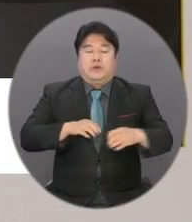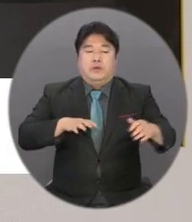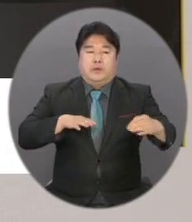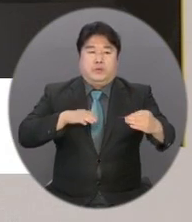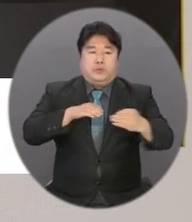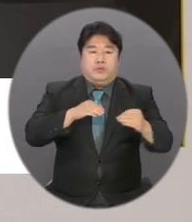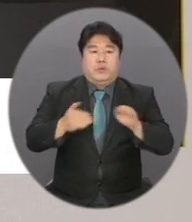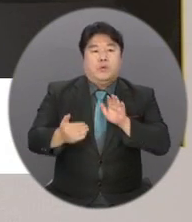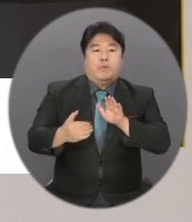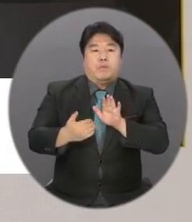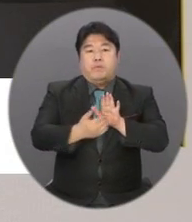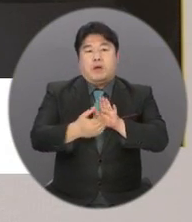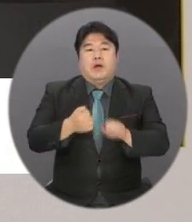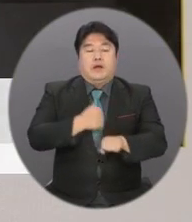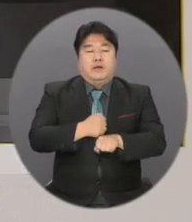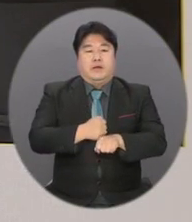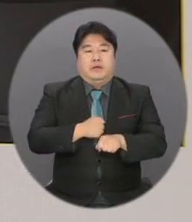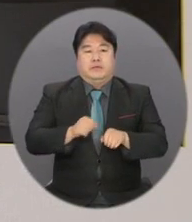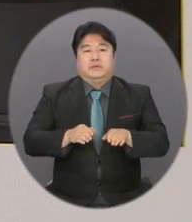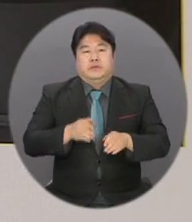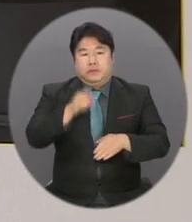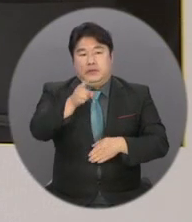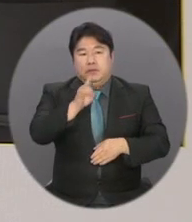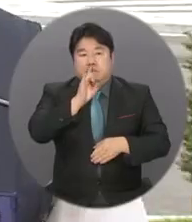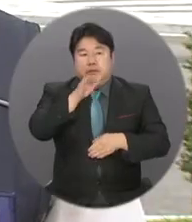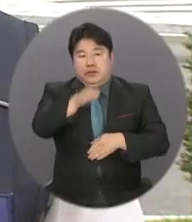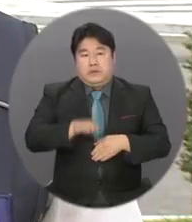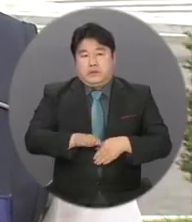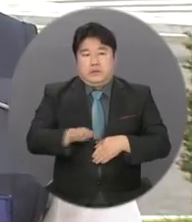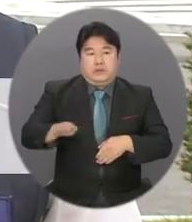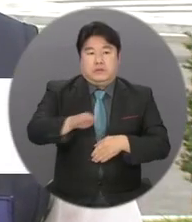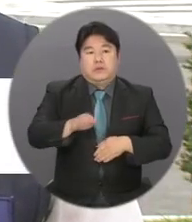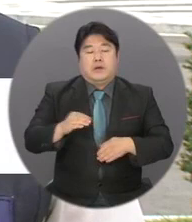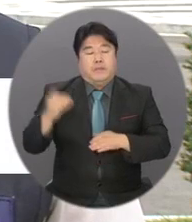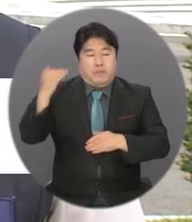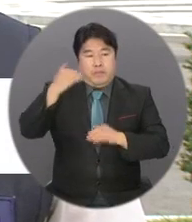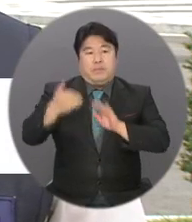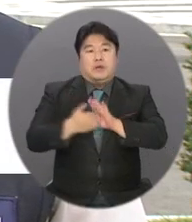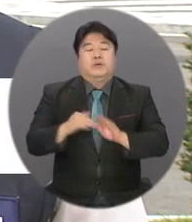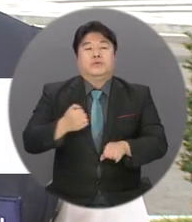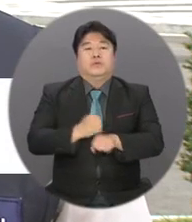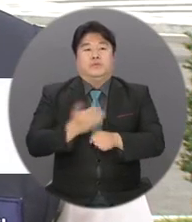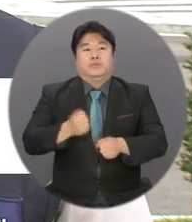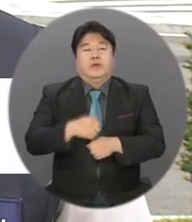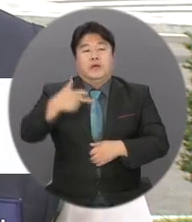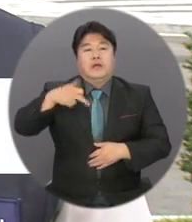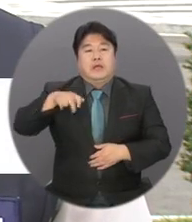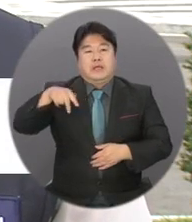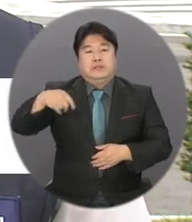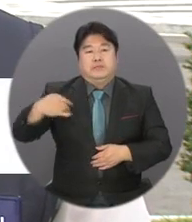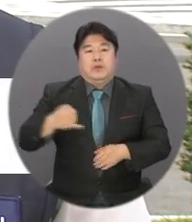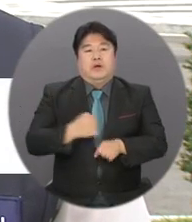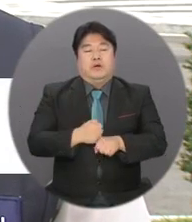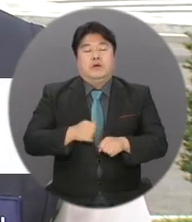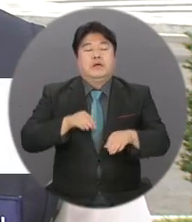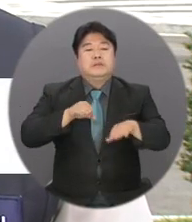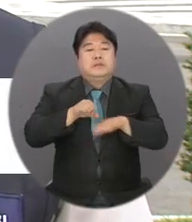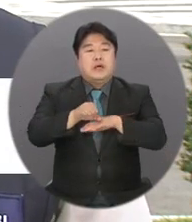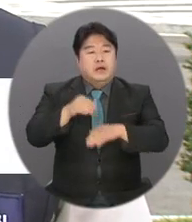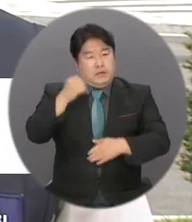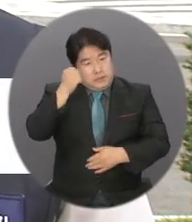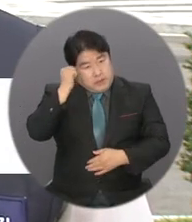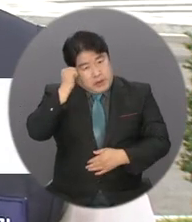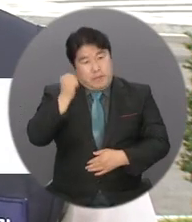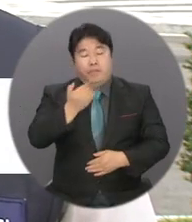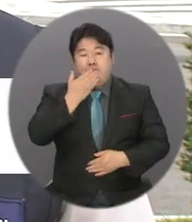차선 이탈 방지 장치 도 기본으로 적용했습니다 테스터는 의재 그 차 박이 가능한 차 구요 그 다음에 그